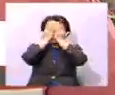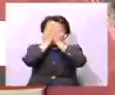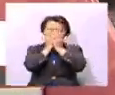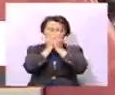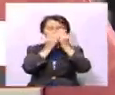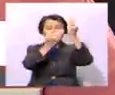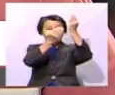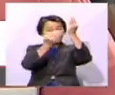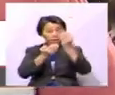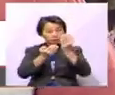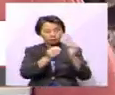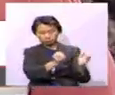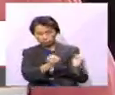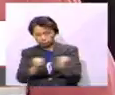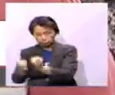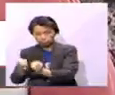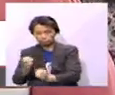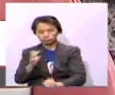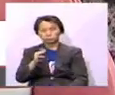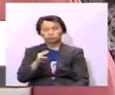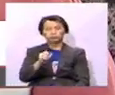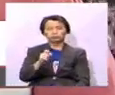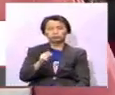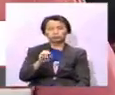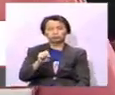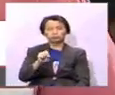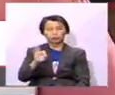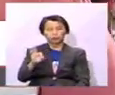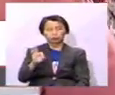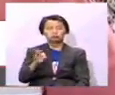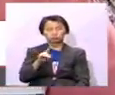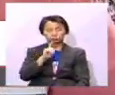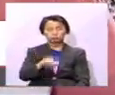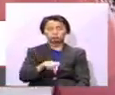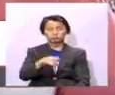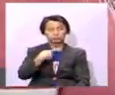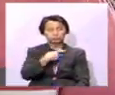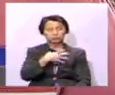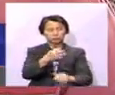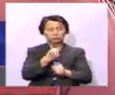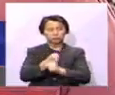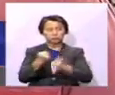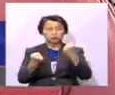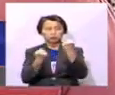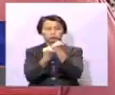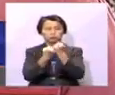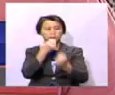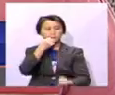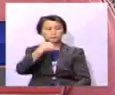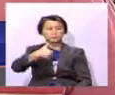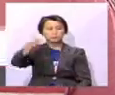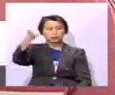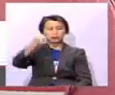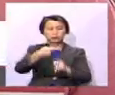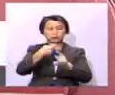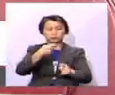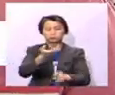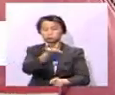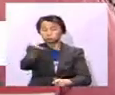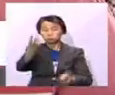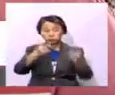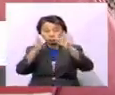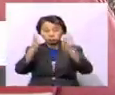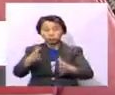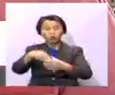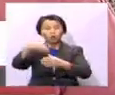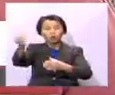penganjuran Mataf untuk tahun 2018 ni memang kita mendapat sokongan yang terbaik daripada pengunjung-pengunjung di